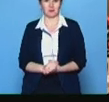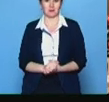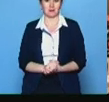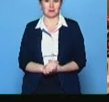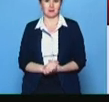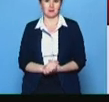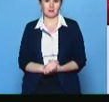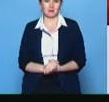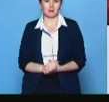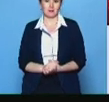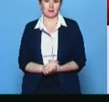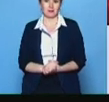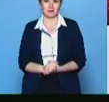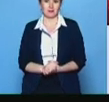Удмуртия».